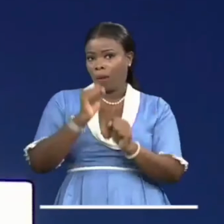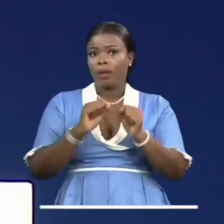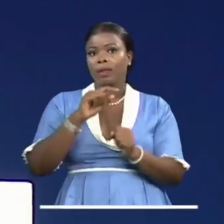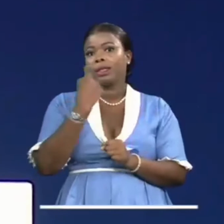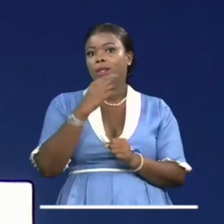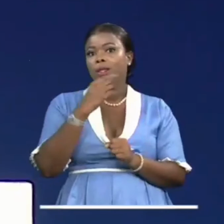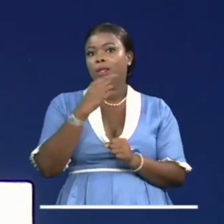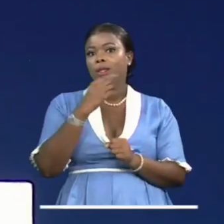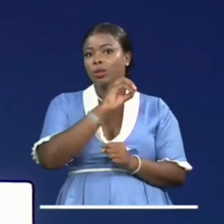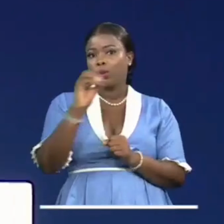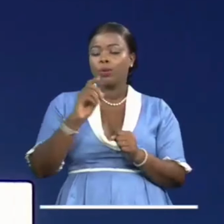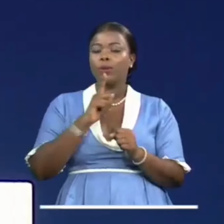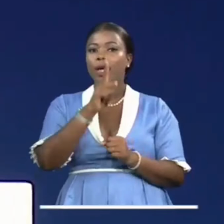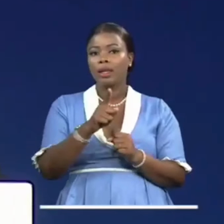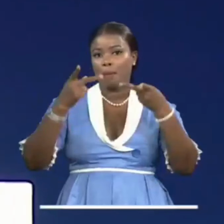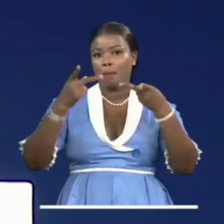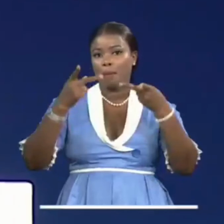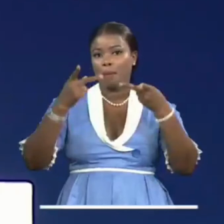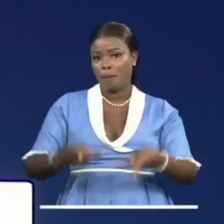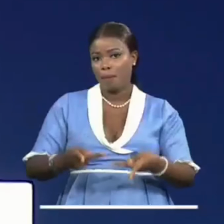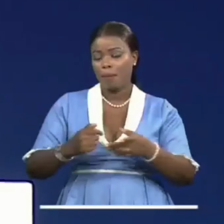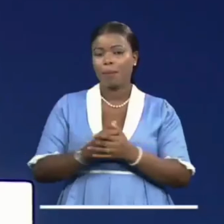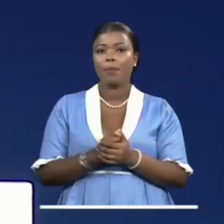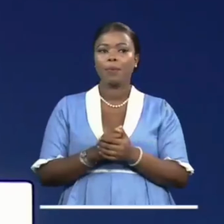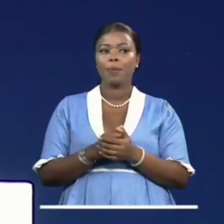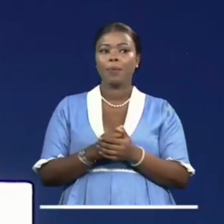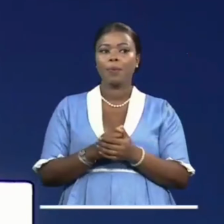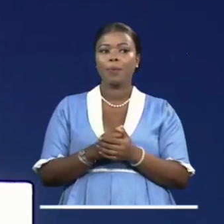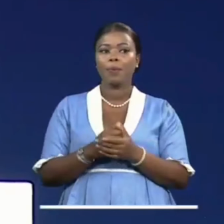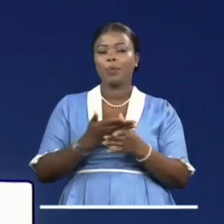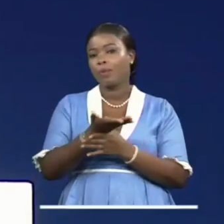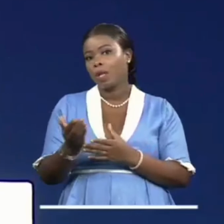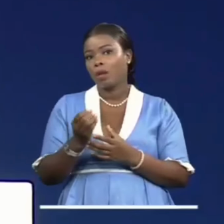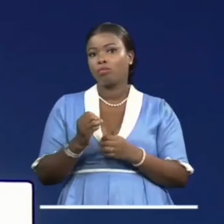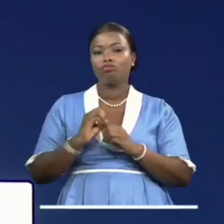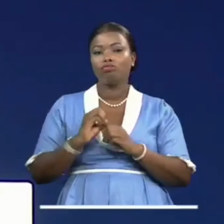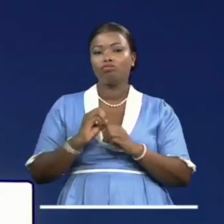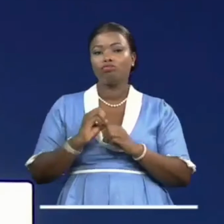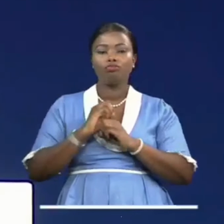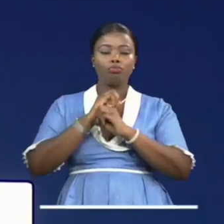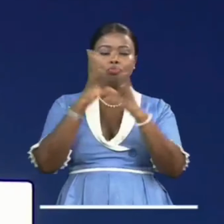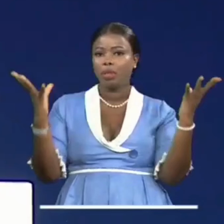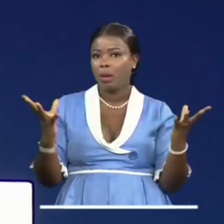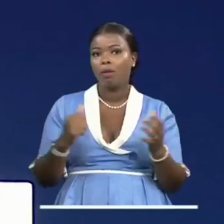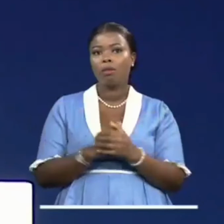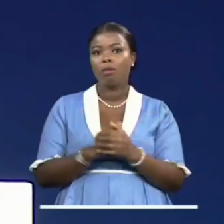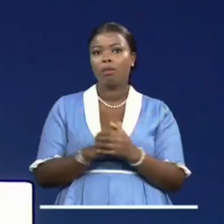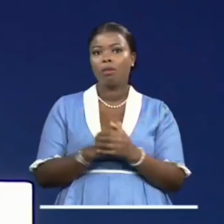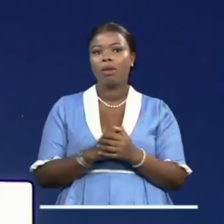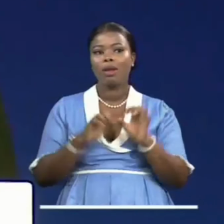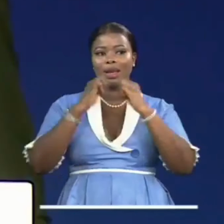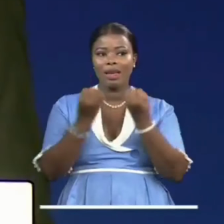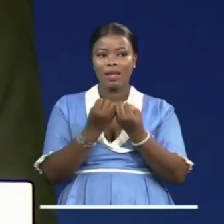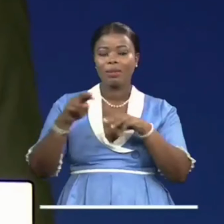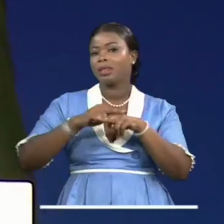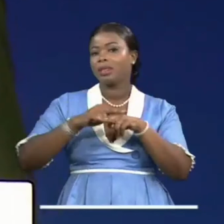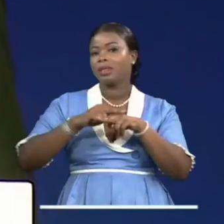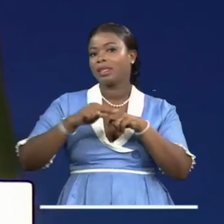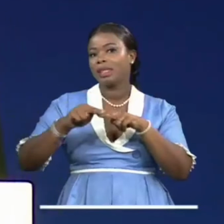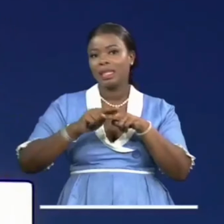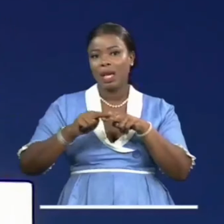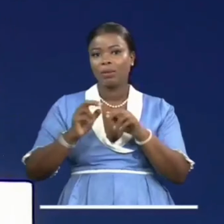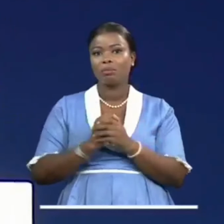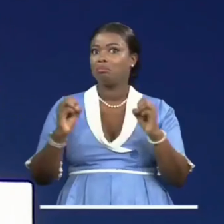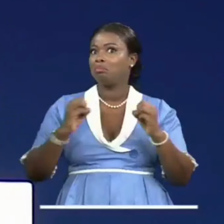présentés d'ailleurs brillamment par l'équipe de taro je pense c'est ça ils ont brillamment présenté